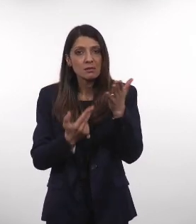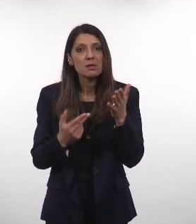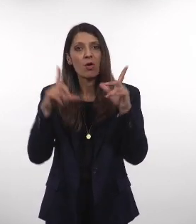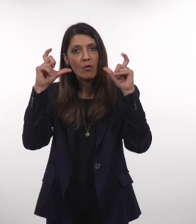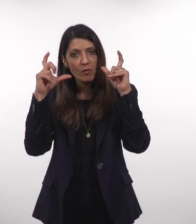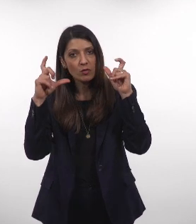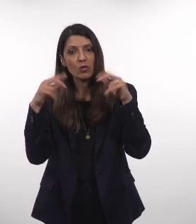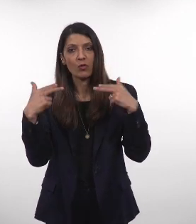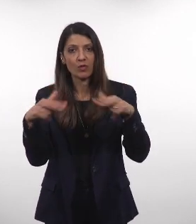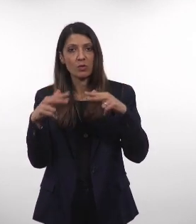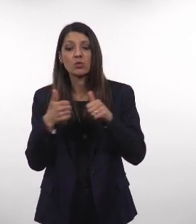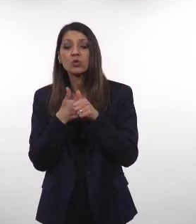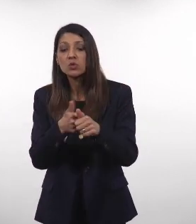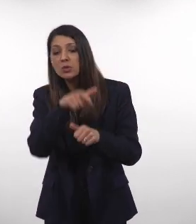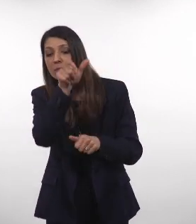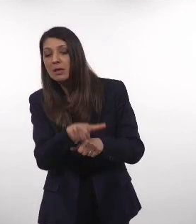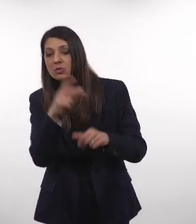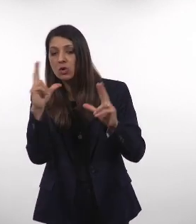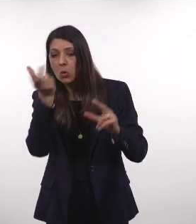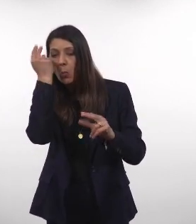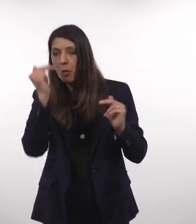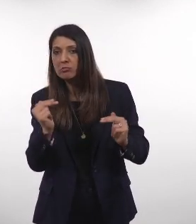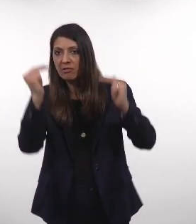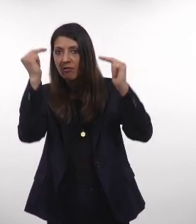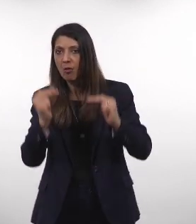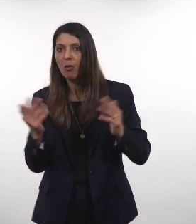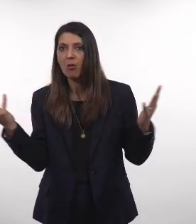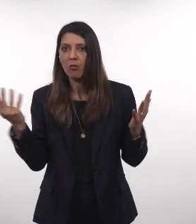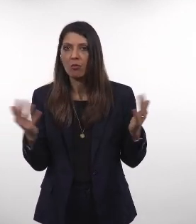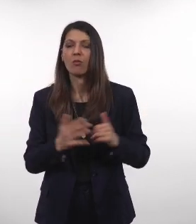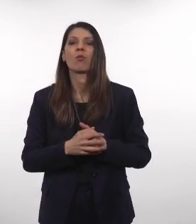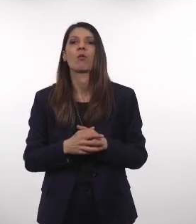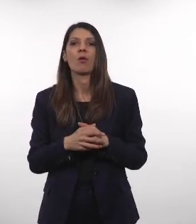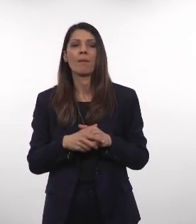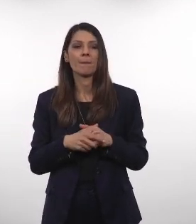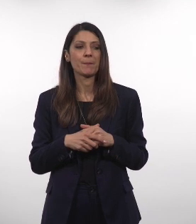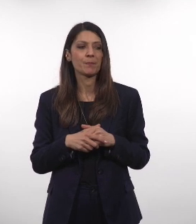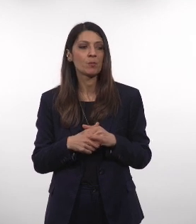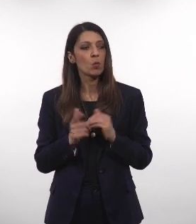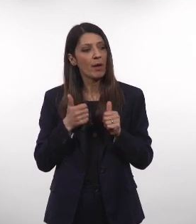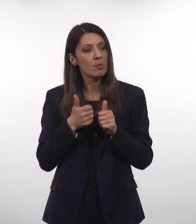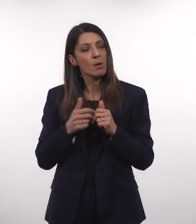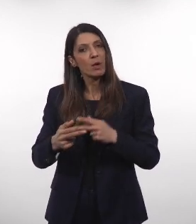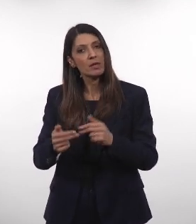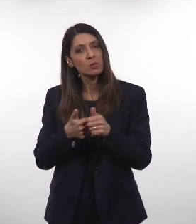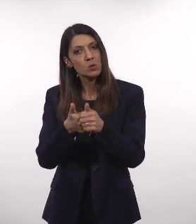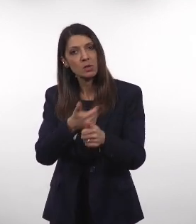de vidéos, en fonction du niveau de compréhension de la personne, pour qu'elle puisse le mieux suivre les différentes étapes du soin. Et puis il y a un petit